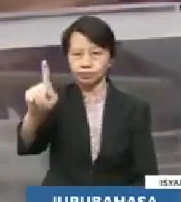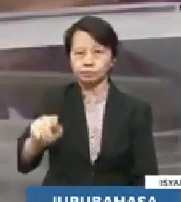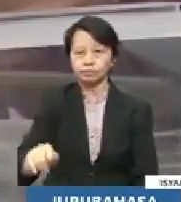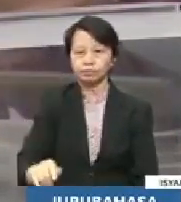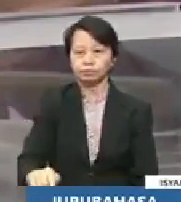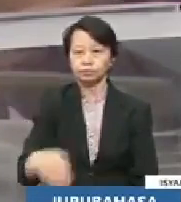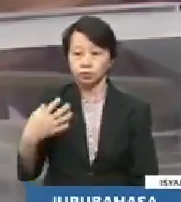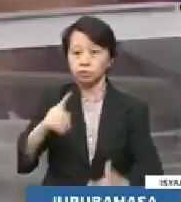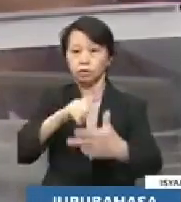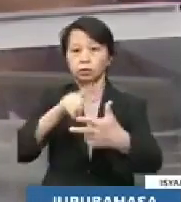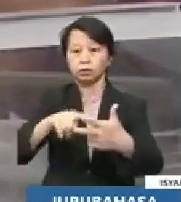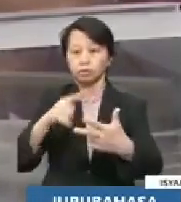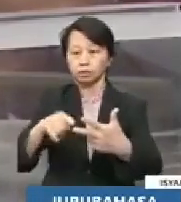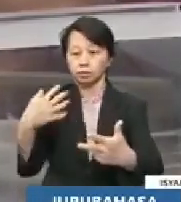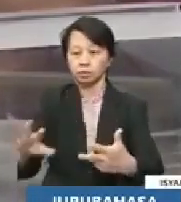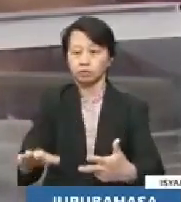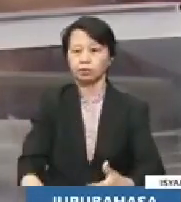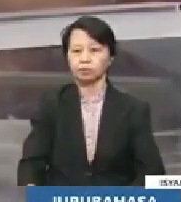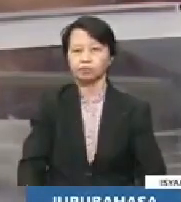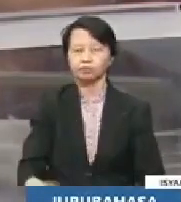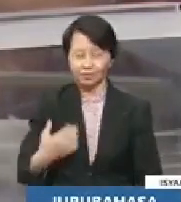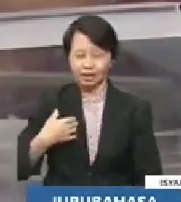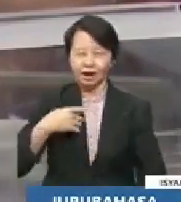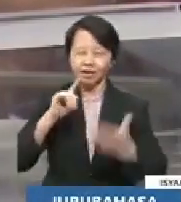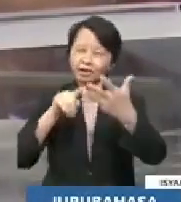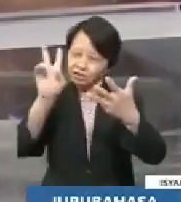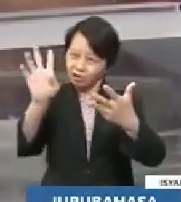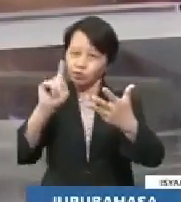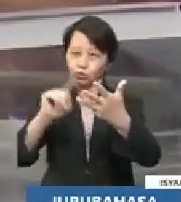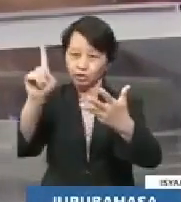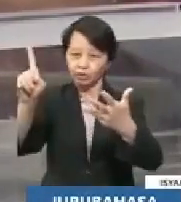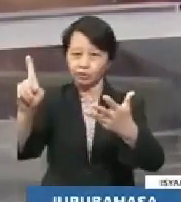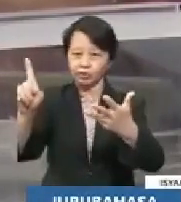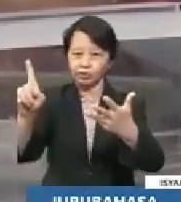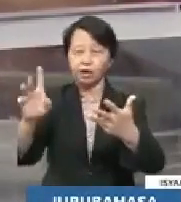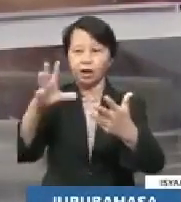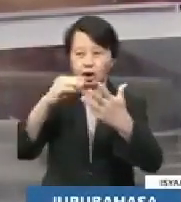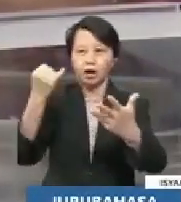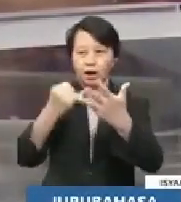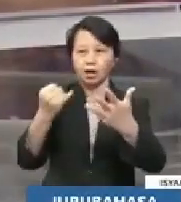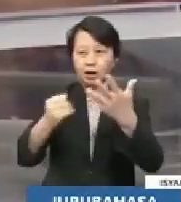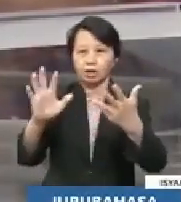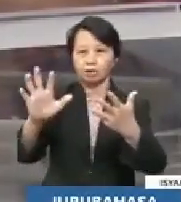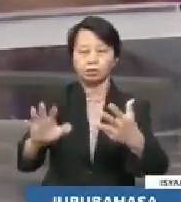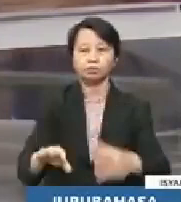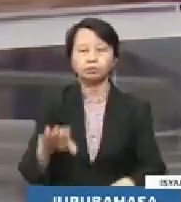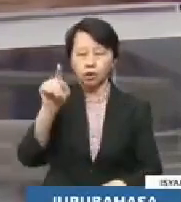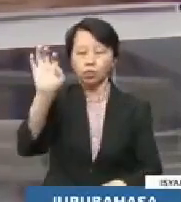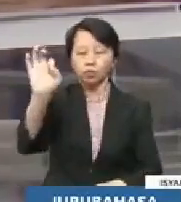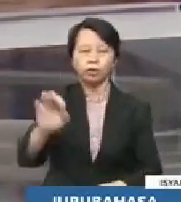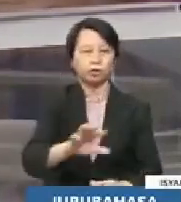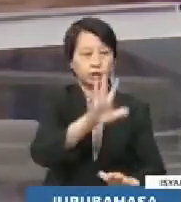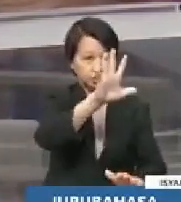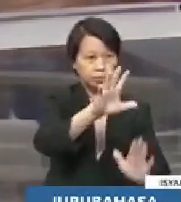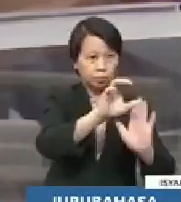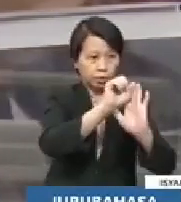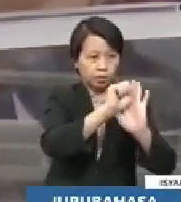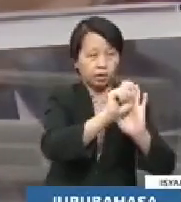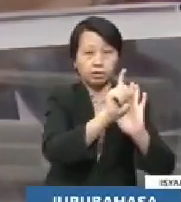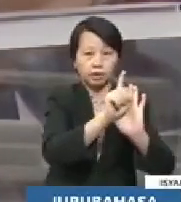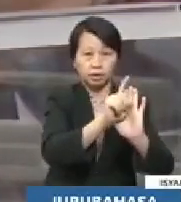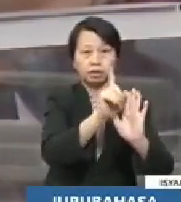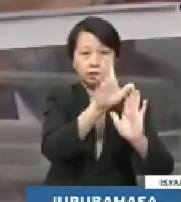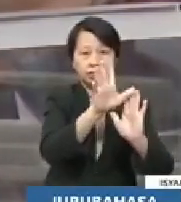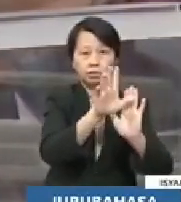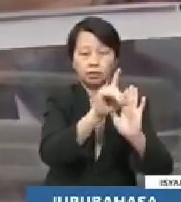jualan da3rah seorang ada soalnya lagi satu misalnya sini seorang semoga pisang seorang boleh-boleh dimulai saat Oke